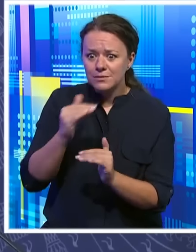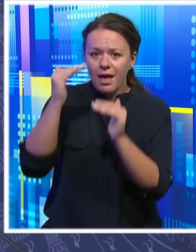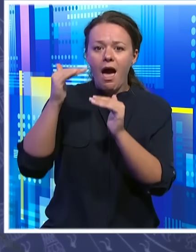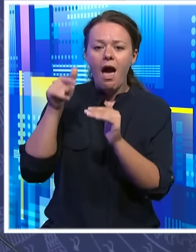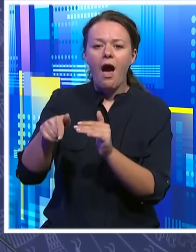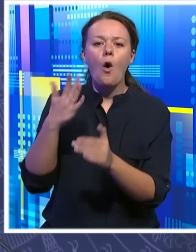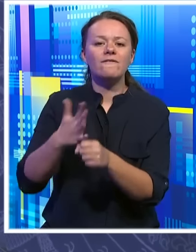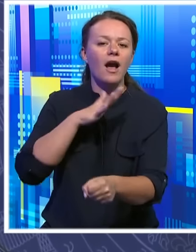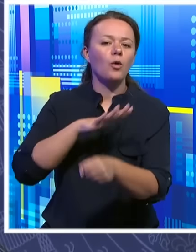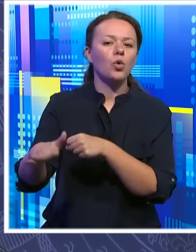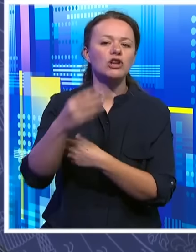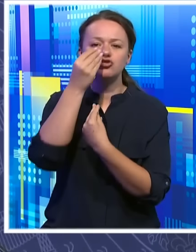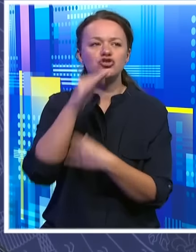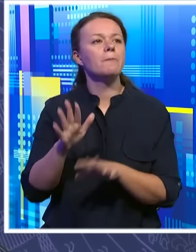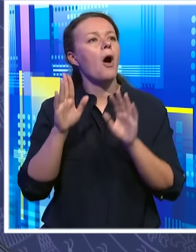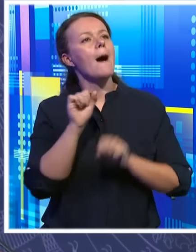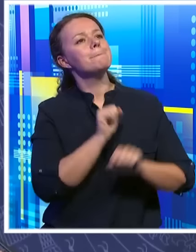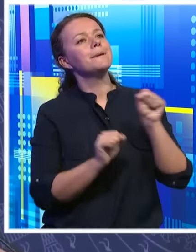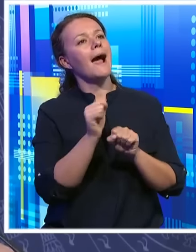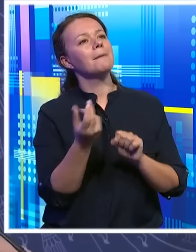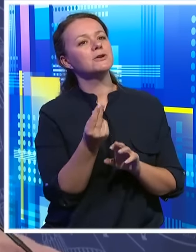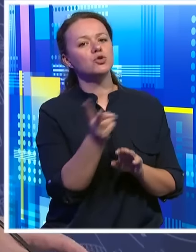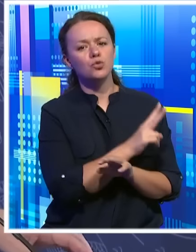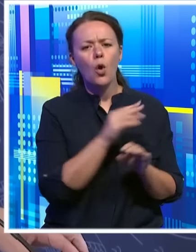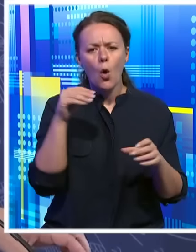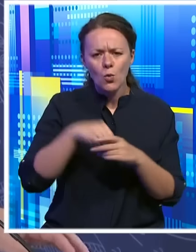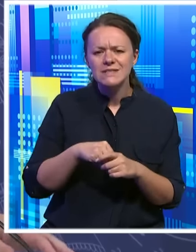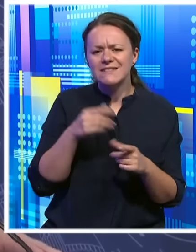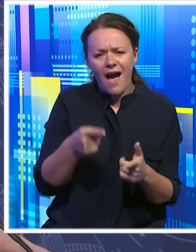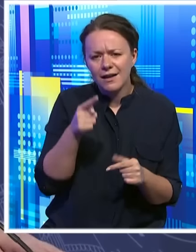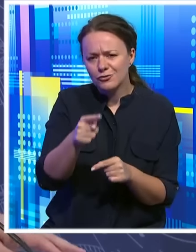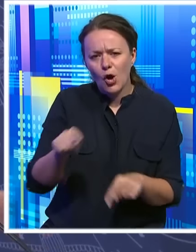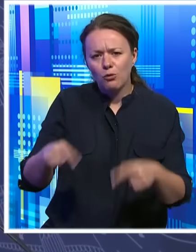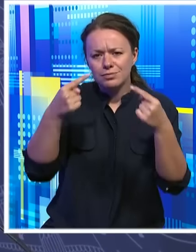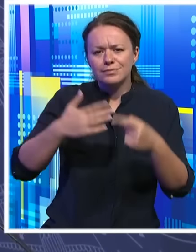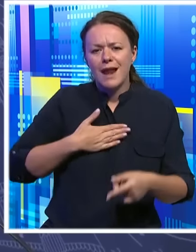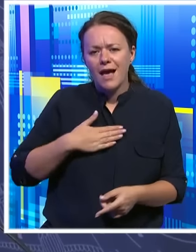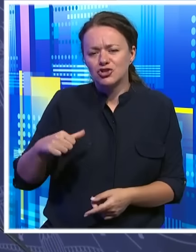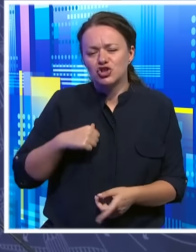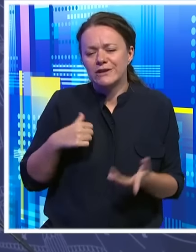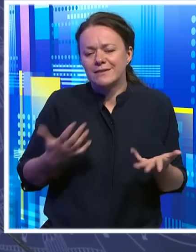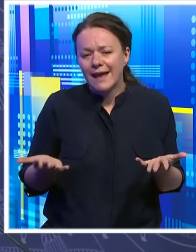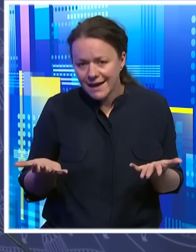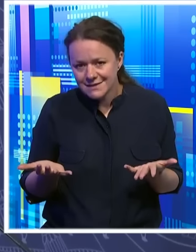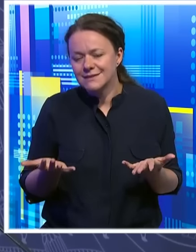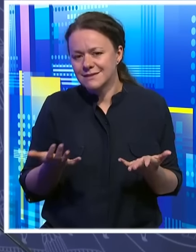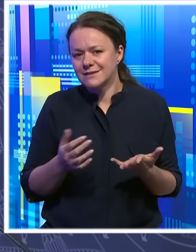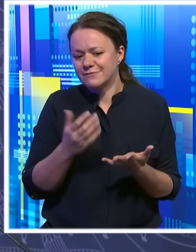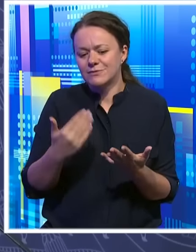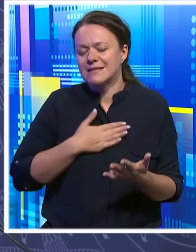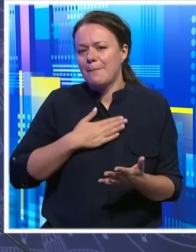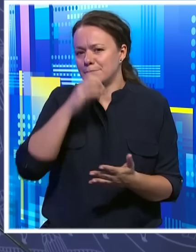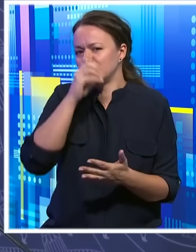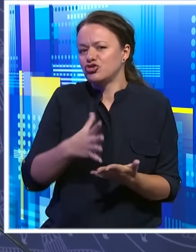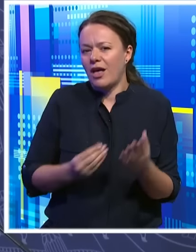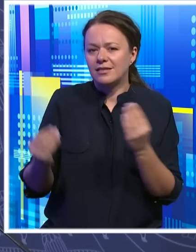uvek tobož nešto braneći, a u stvari čineći sve protiv sopstvenih vitalnih interesa, mi imamo mnogo energetskih